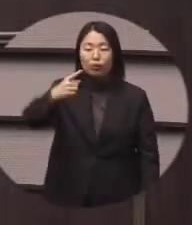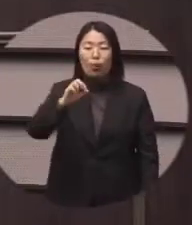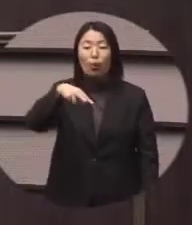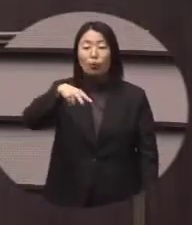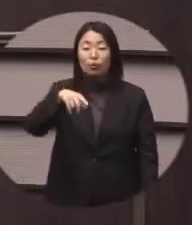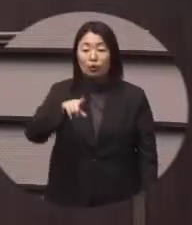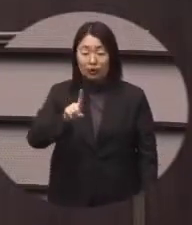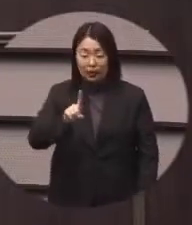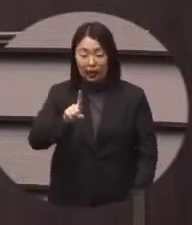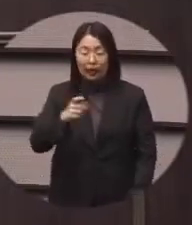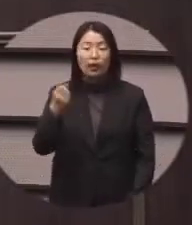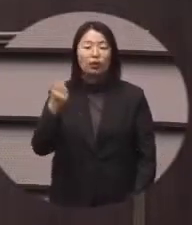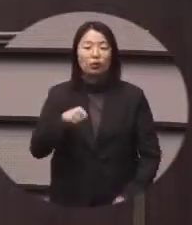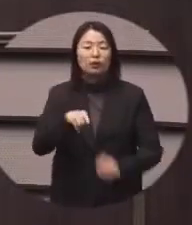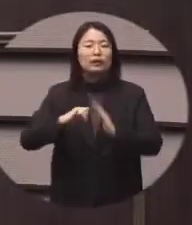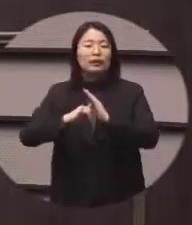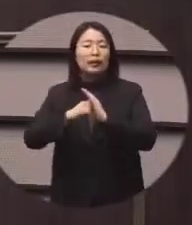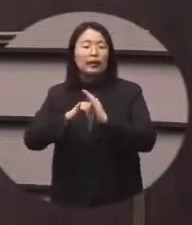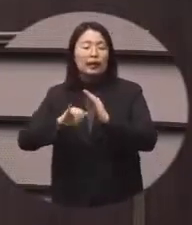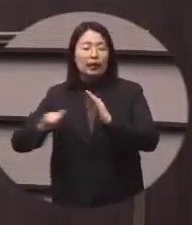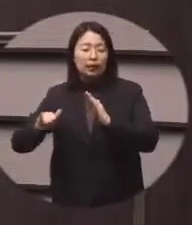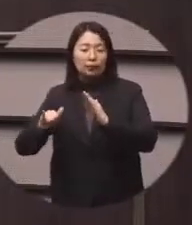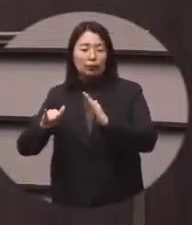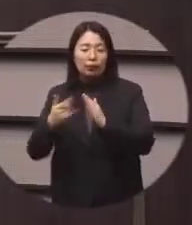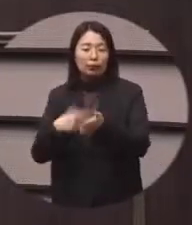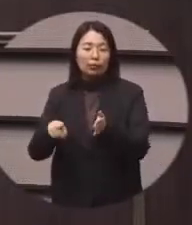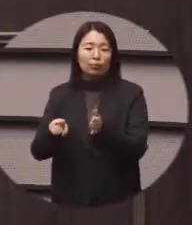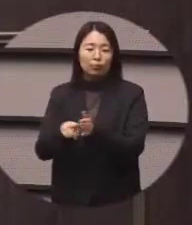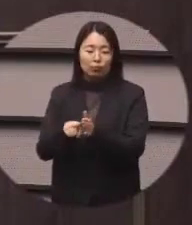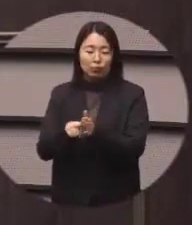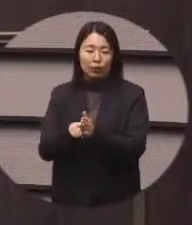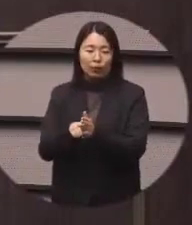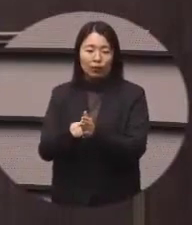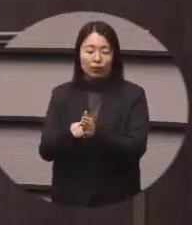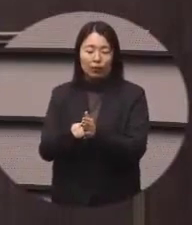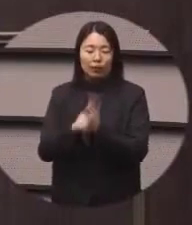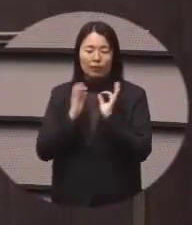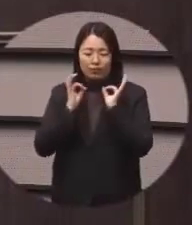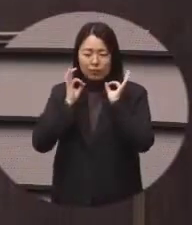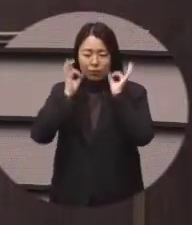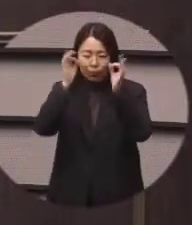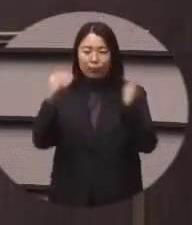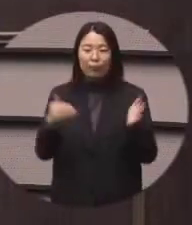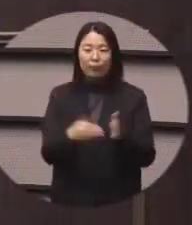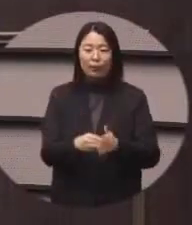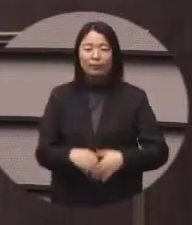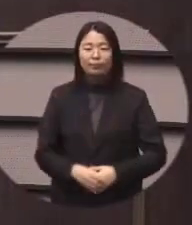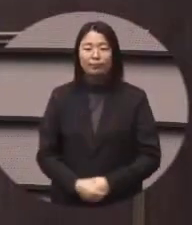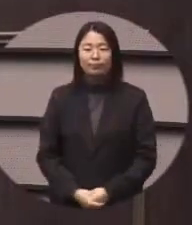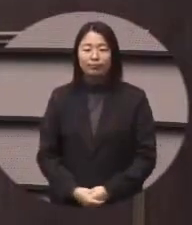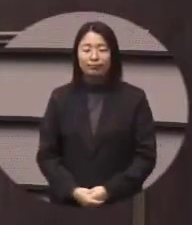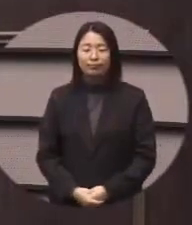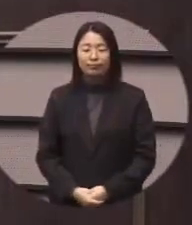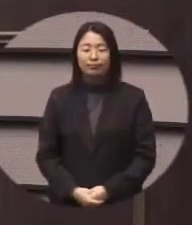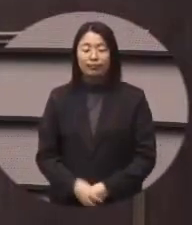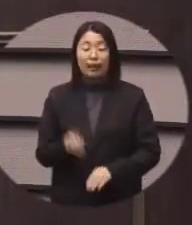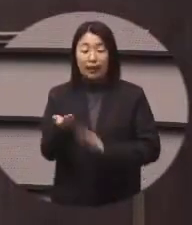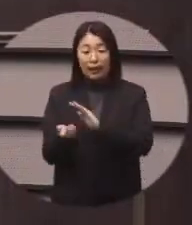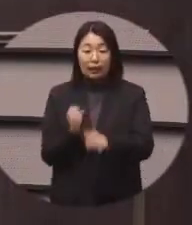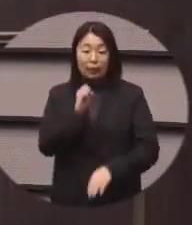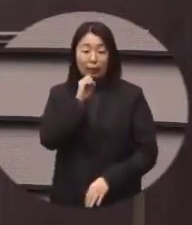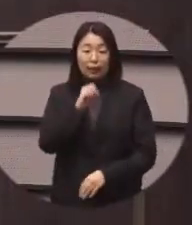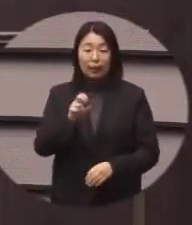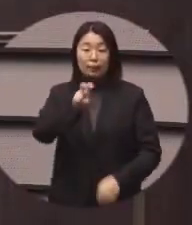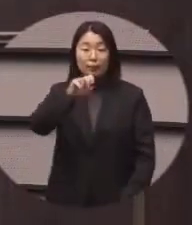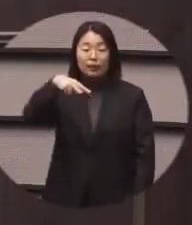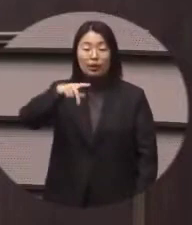그 가족을 예우하고 기적하는 일에 책임을 다하고자 노력하였습니다. 앞서 말씀드린 민선